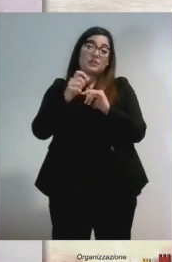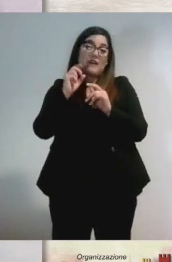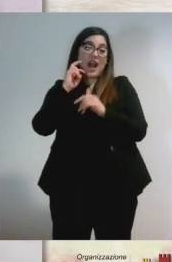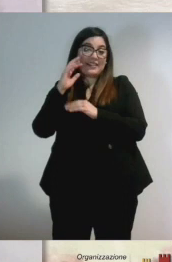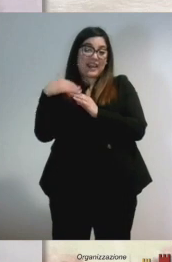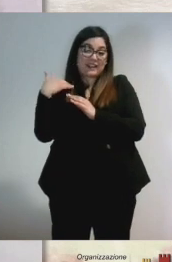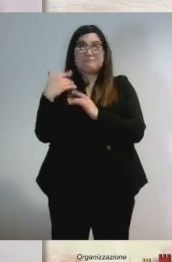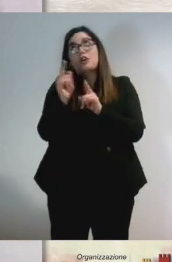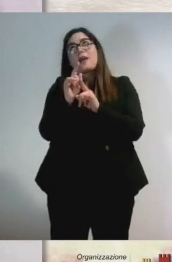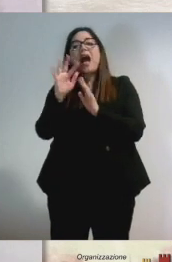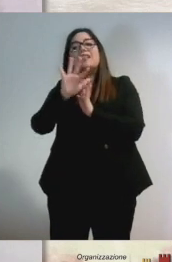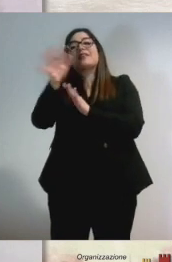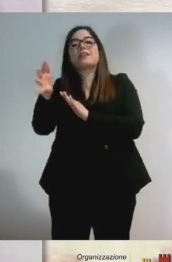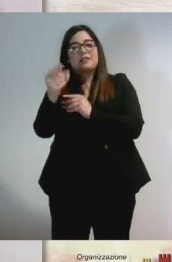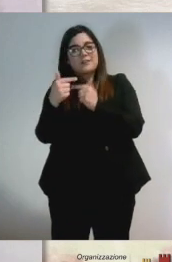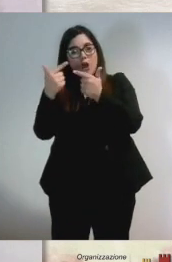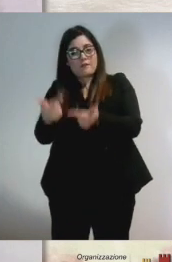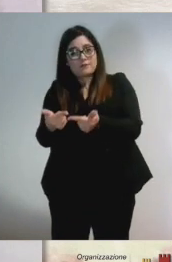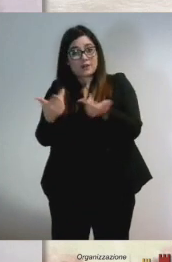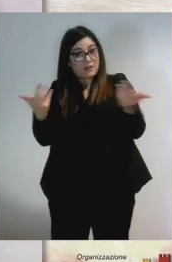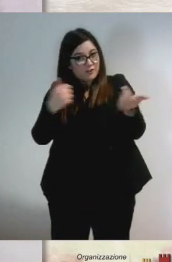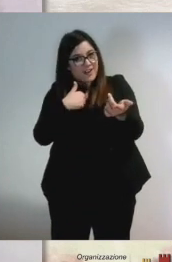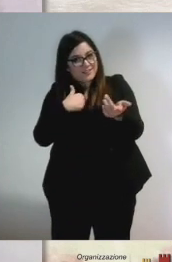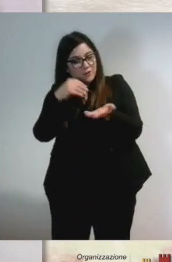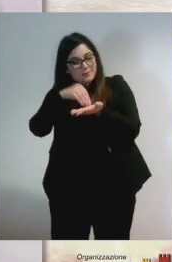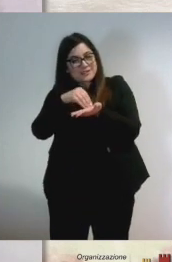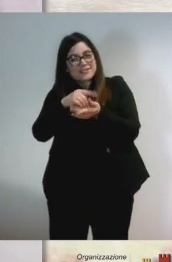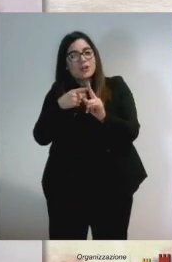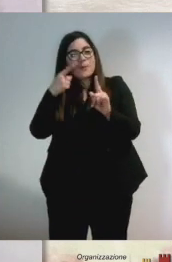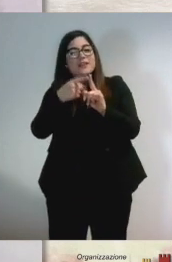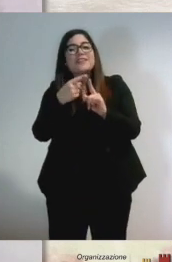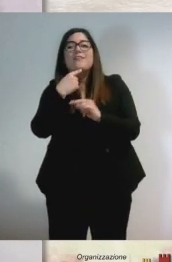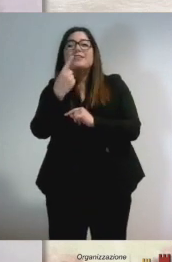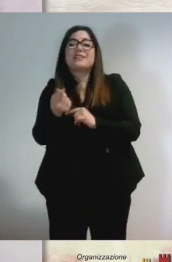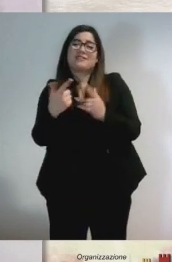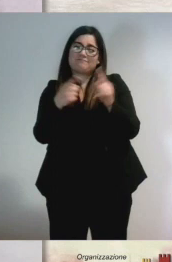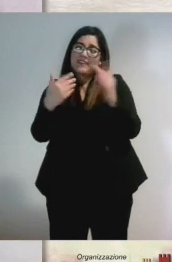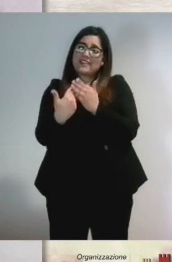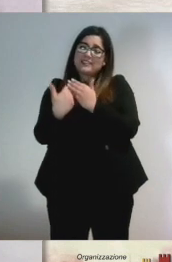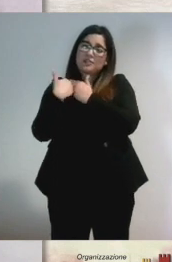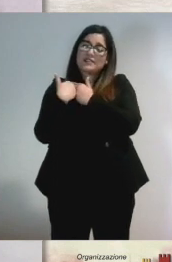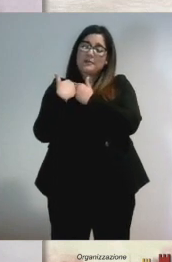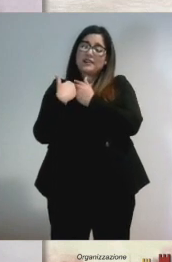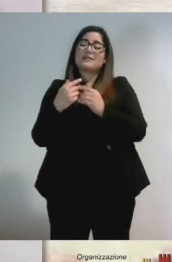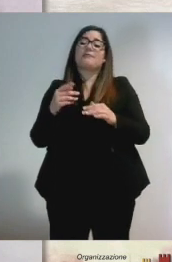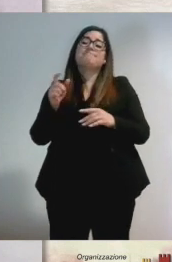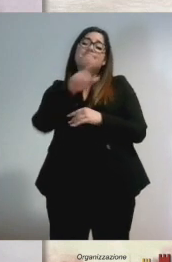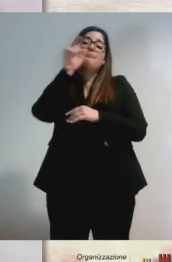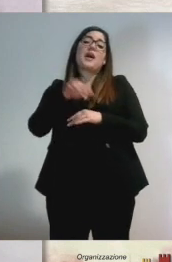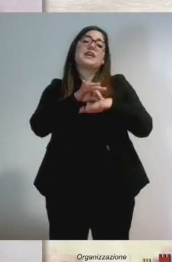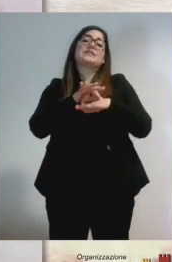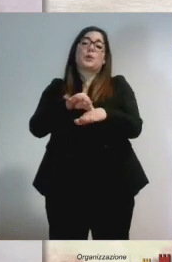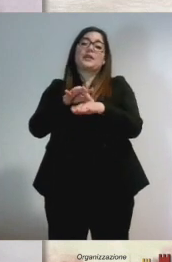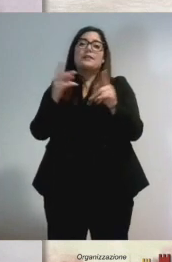anche per dirvi di prendervi la responsabilità di guidare questo paese in un tempo nuovo anche